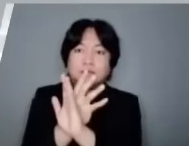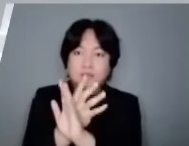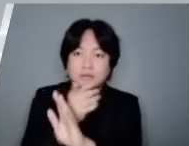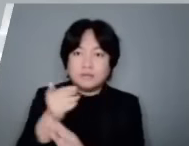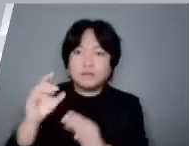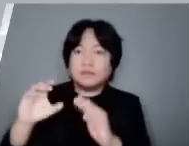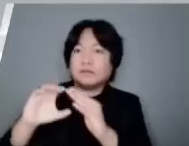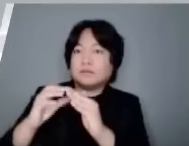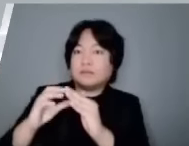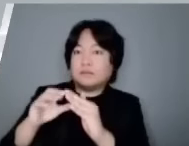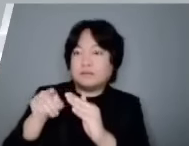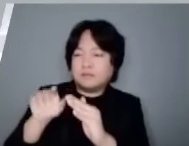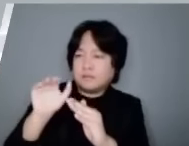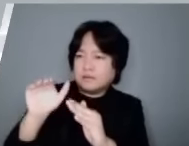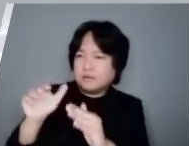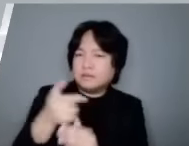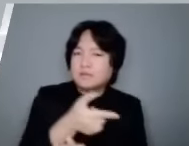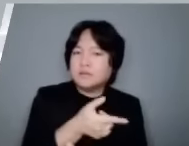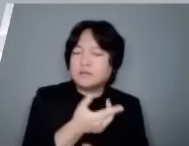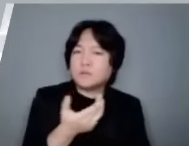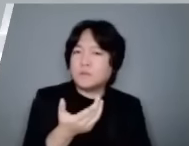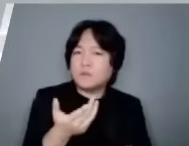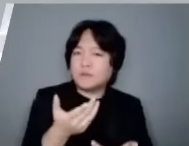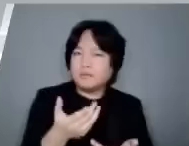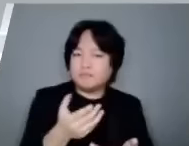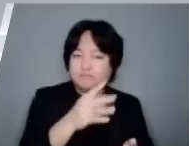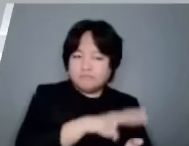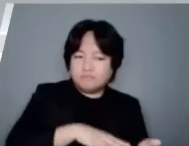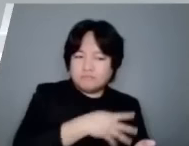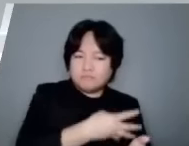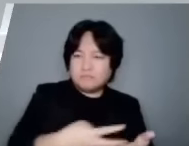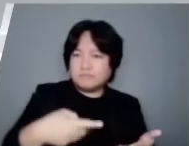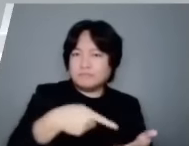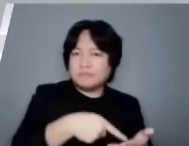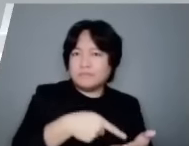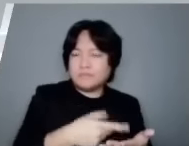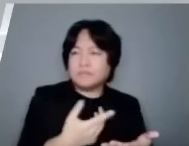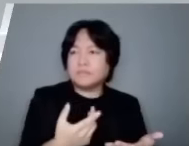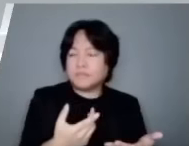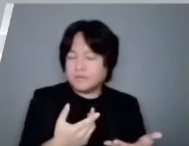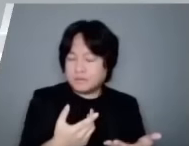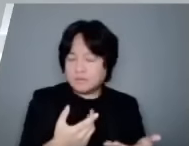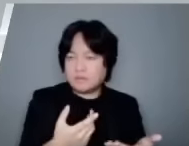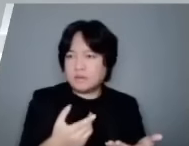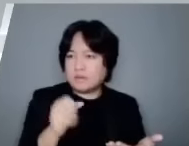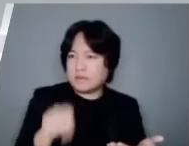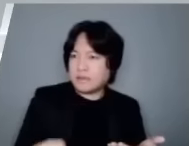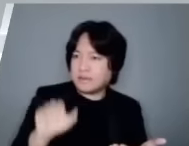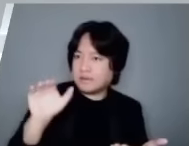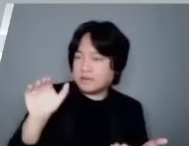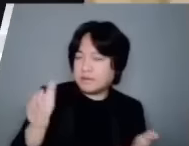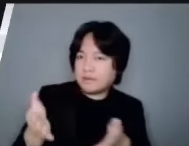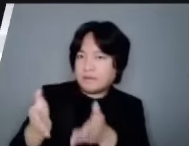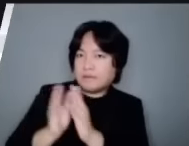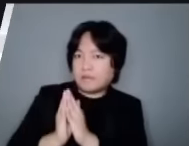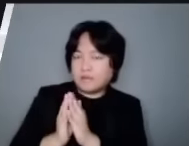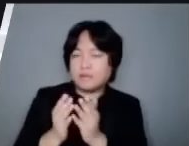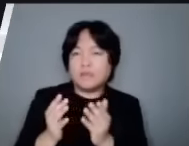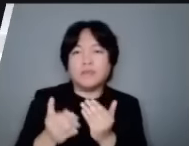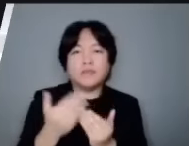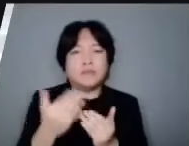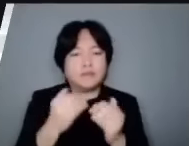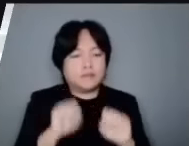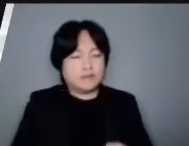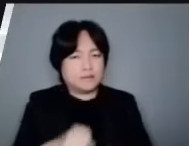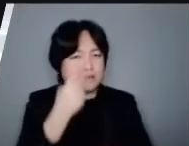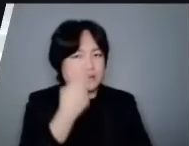nakadeklara. Lahat ng intricate things na ginawa at binuupo doon, no, na pwedeng pagtaguan. Binuksan din ng